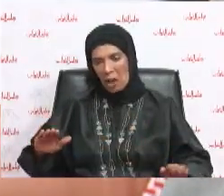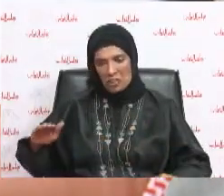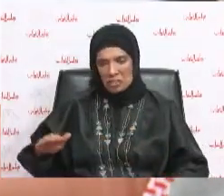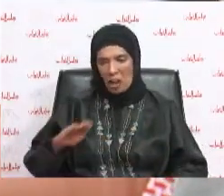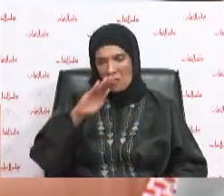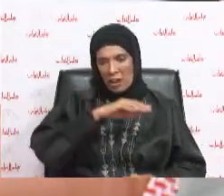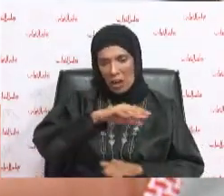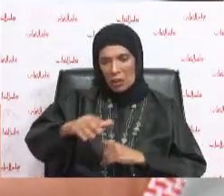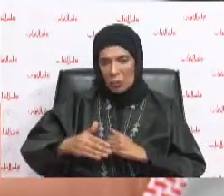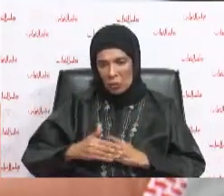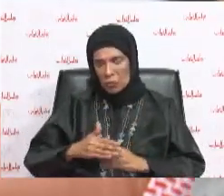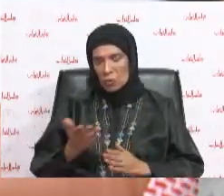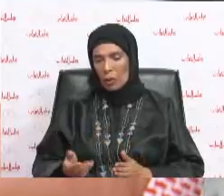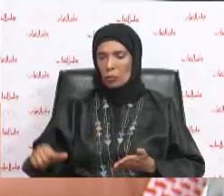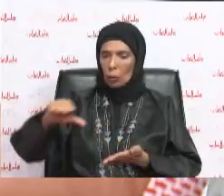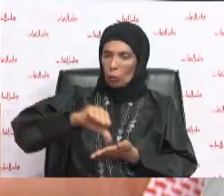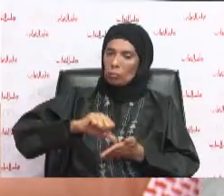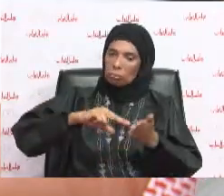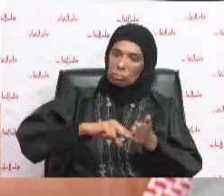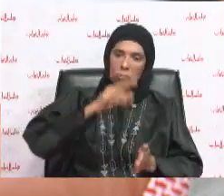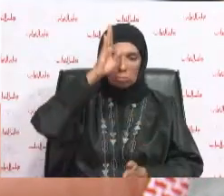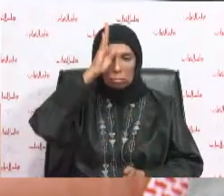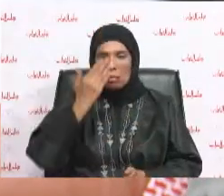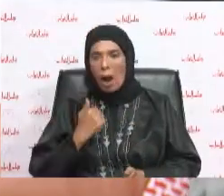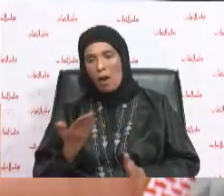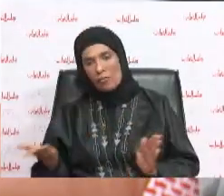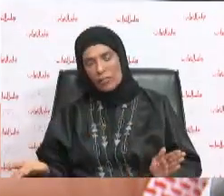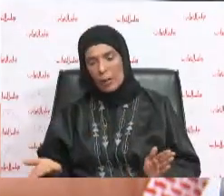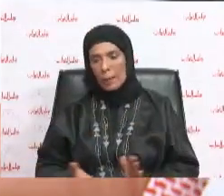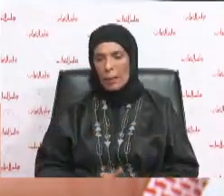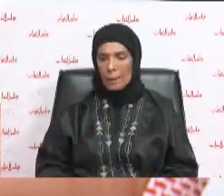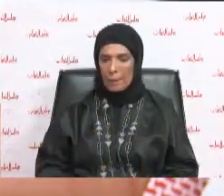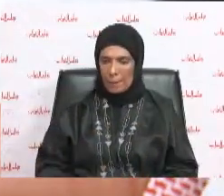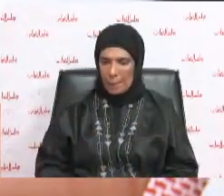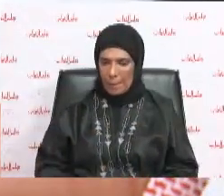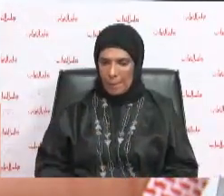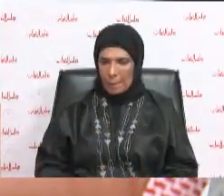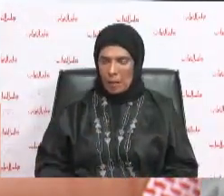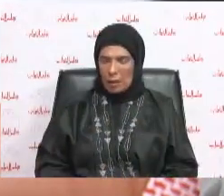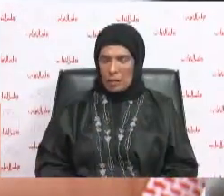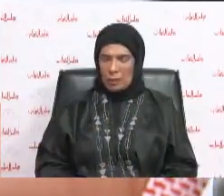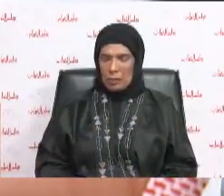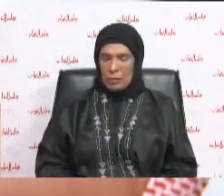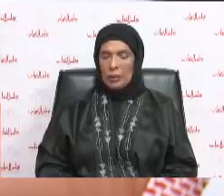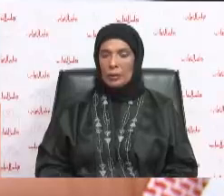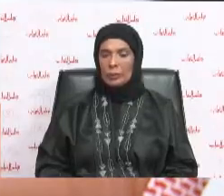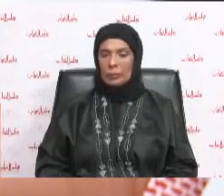على حركة داخل المطار. وداخل المطار احنا نقول اليوم لها فوائد كثيرة،